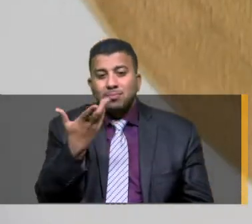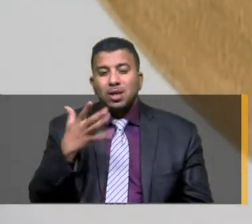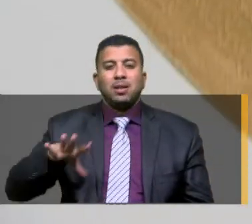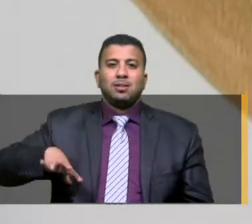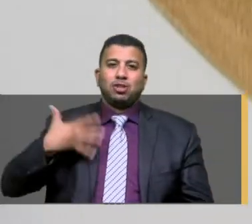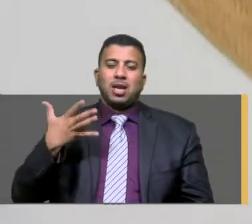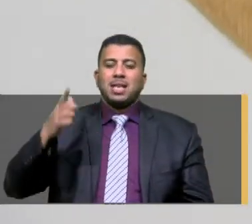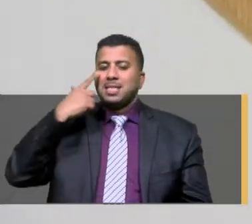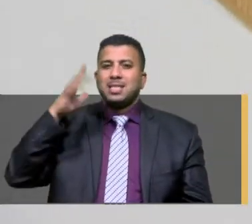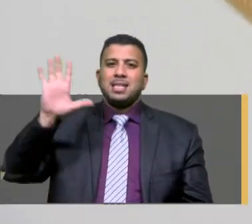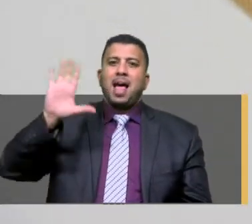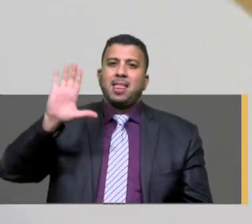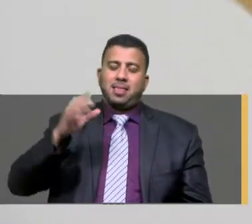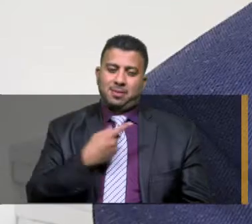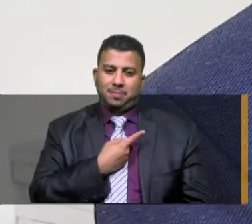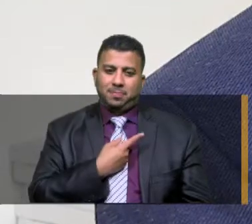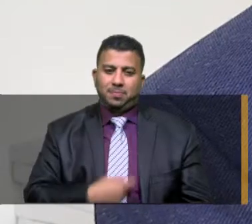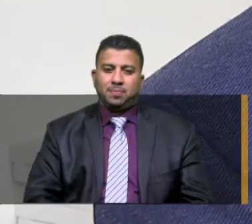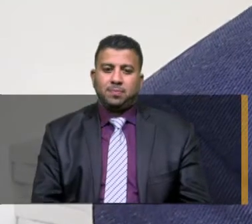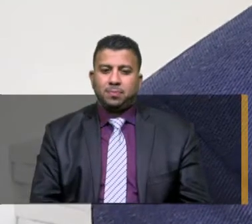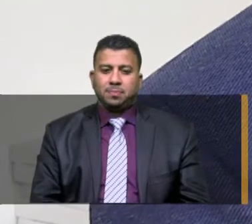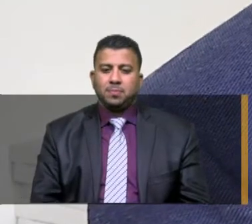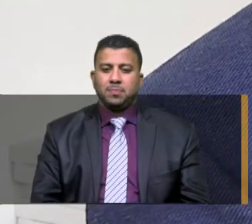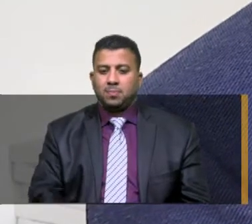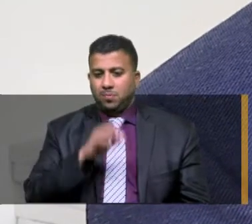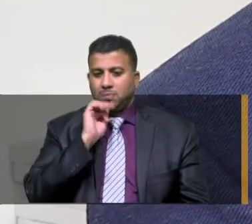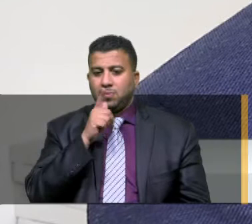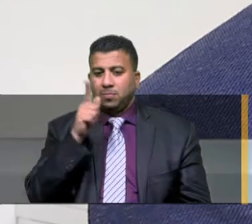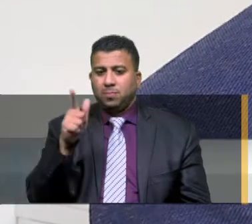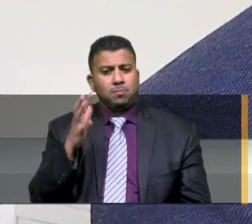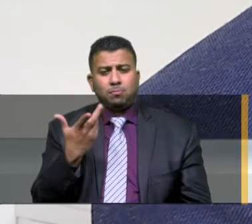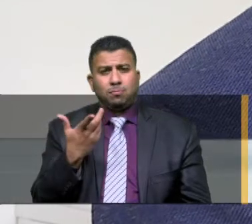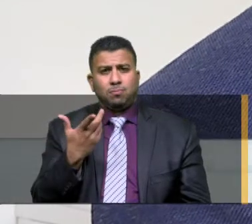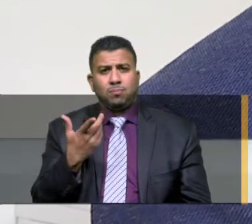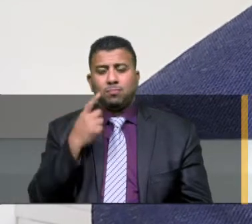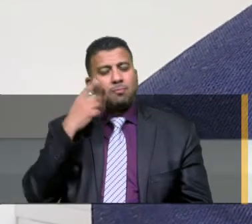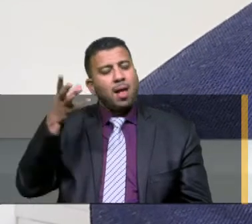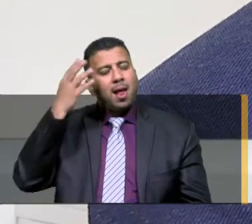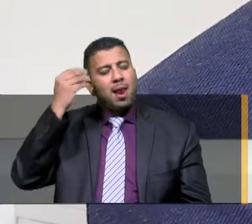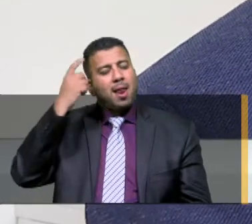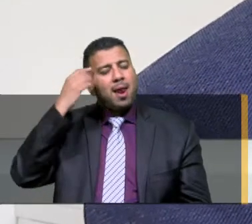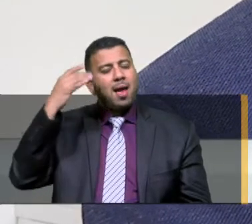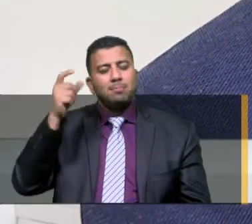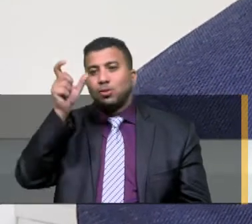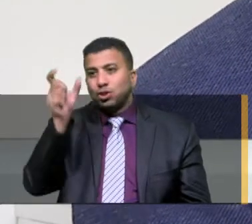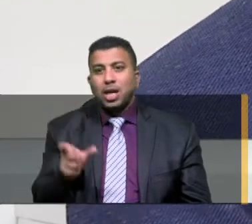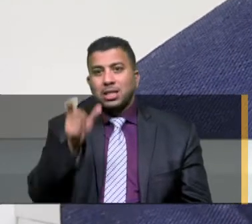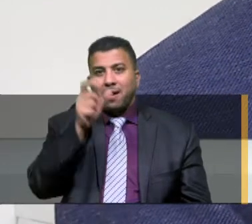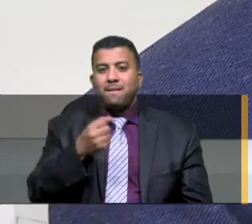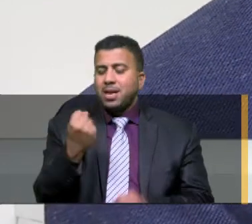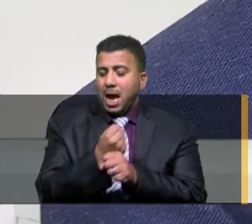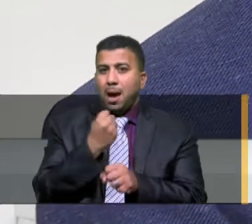المؤسس. هذه المناسبة تعطي زخما وتعطي إلهاما لكل فنان